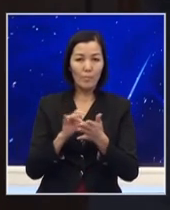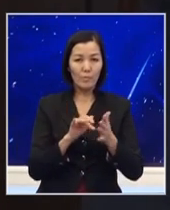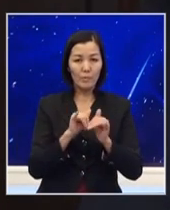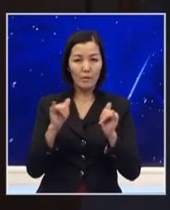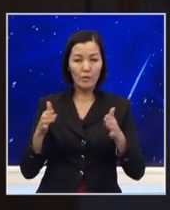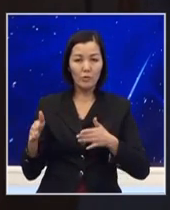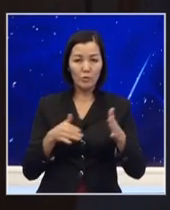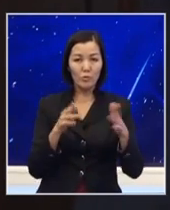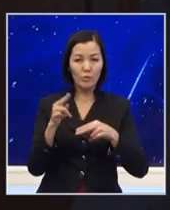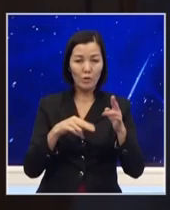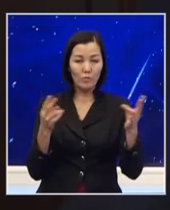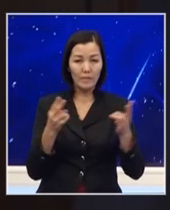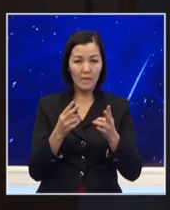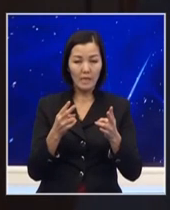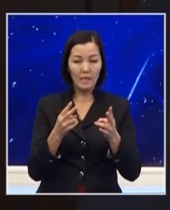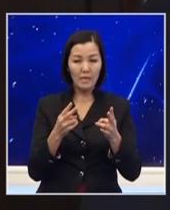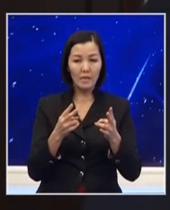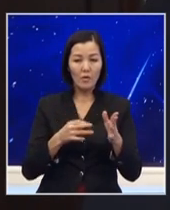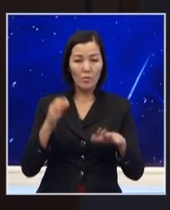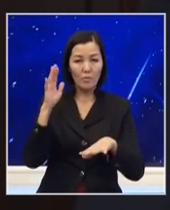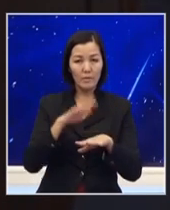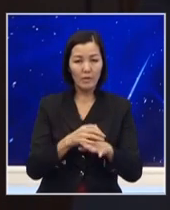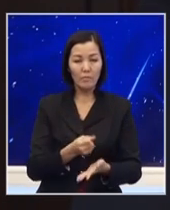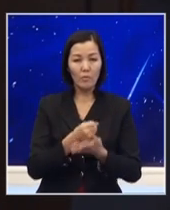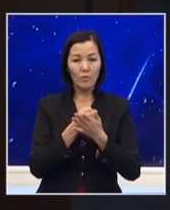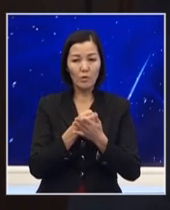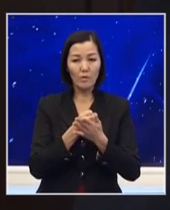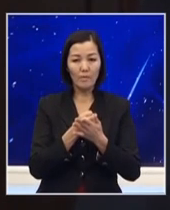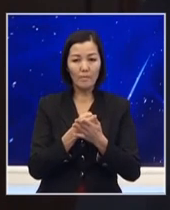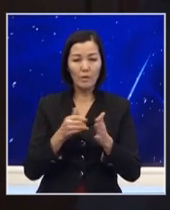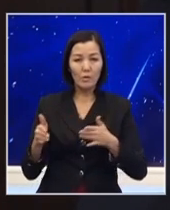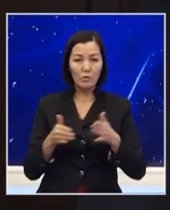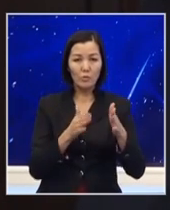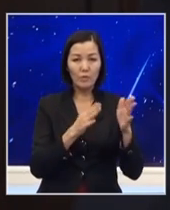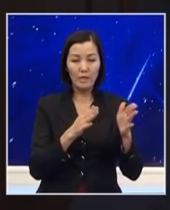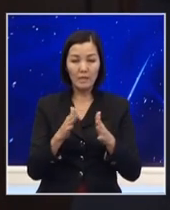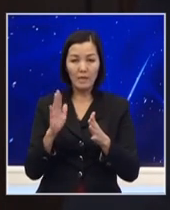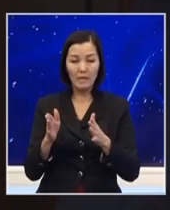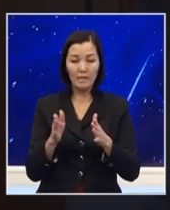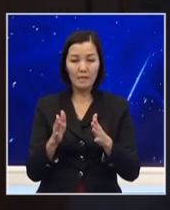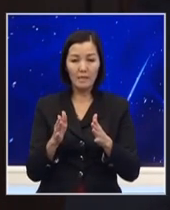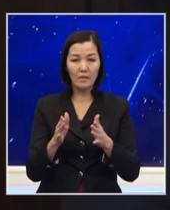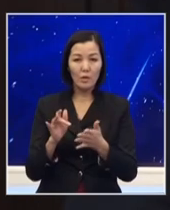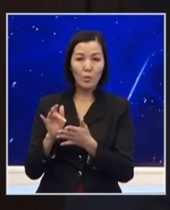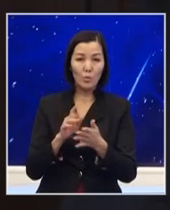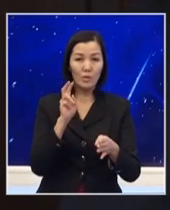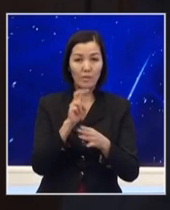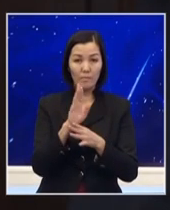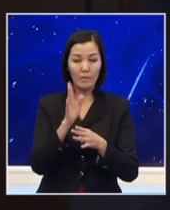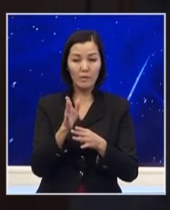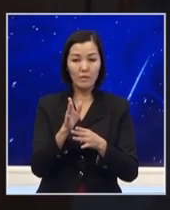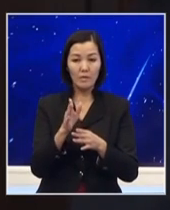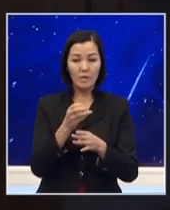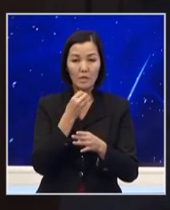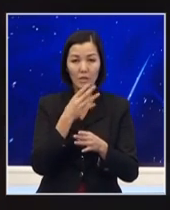жолдарымыз салуымыз керек. Сондықтан және облыс әкімінен қолдау алып, ол жолдарымызды ретке келтіріп алсақ, ертен туристер келеді, ертен